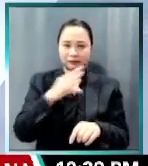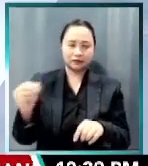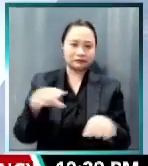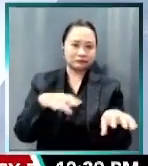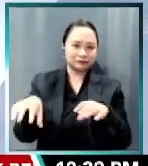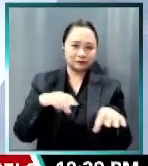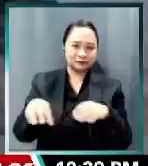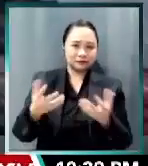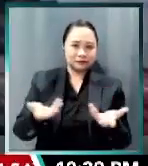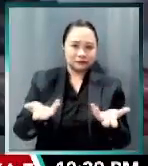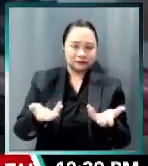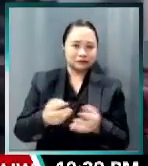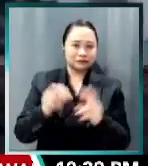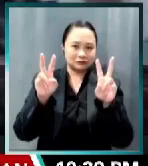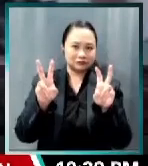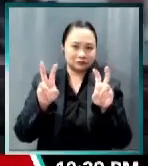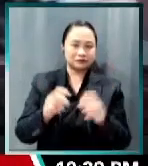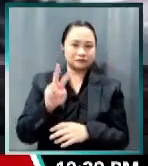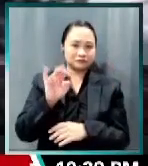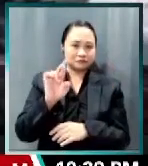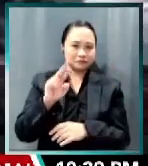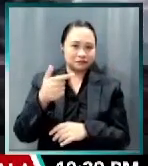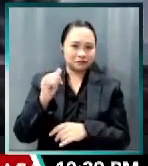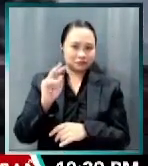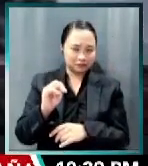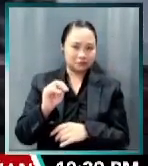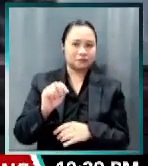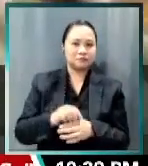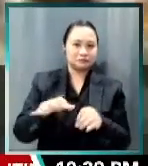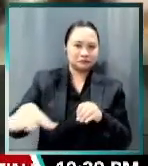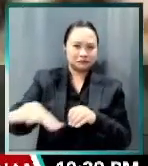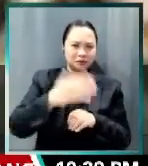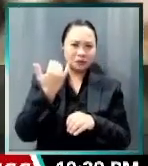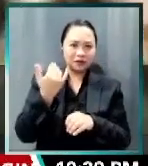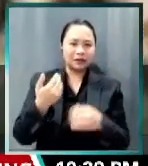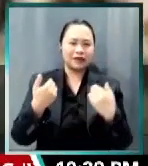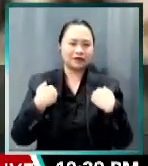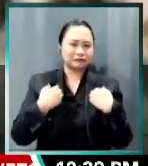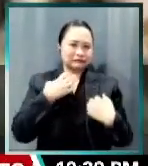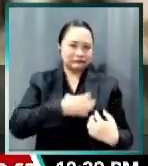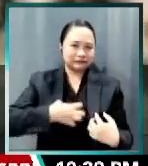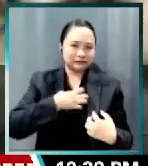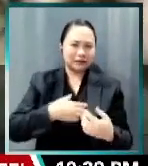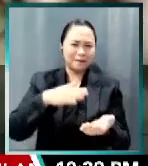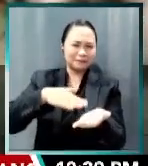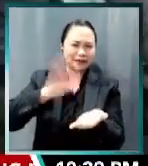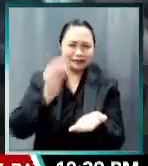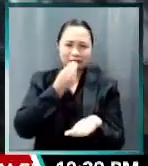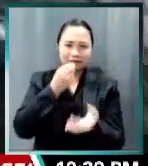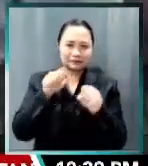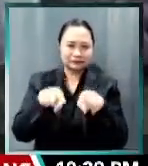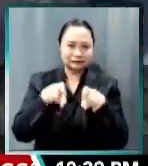Virgin Island. Kasunod yan ng mga batikos online sa napakamahal umanong pagkain na ibinebenta sa naturang isla.